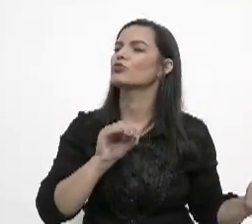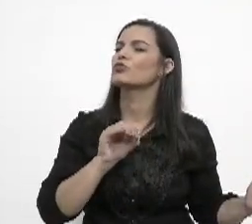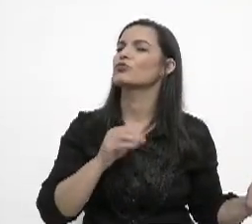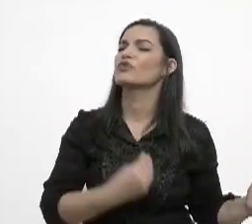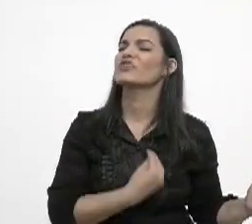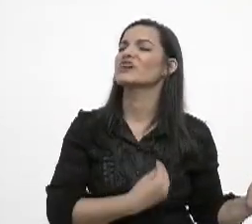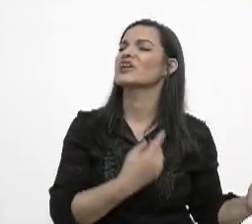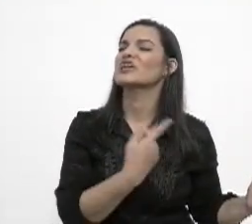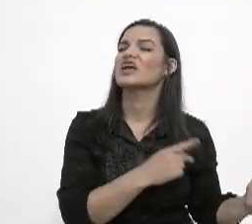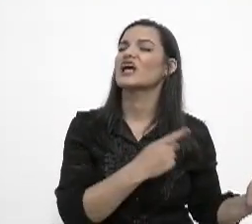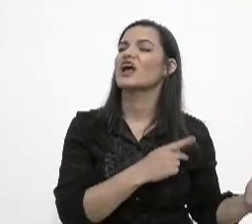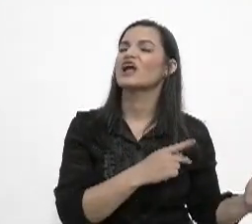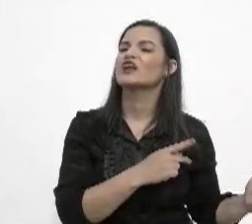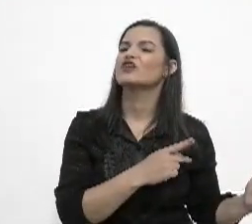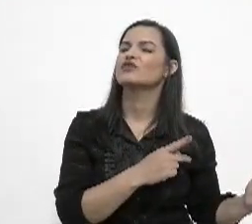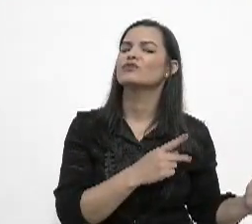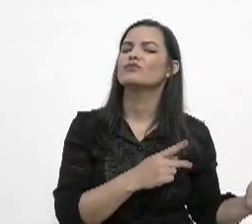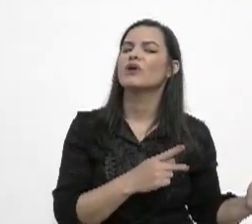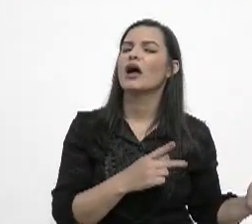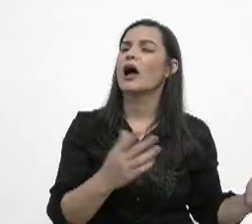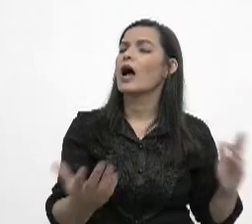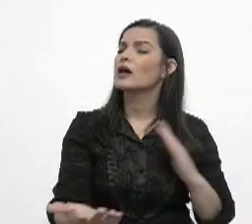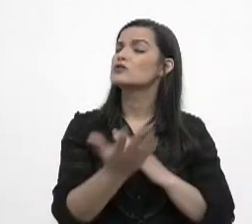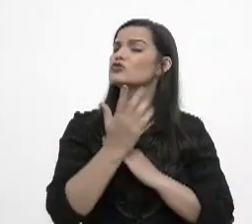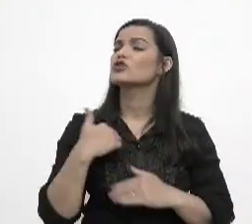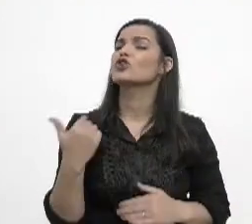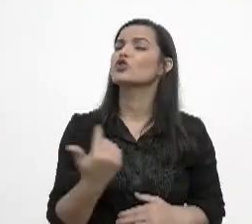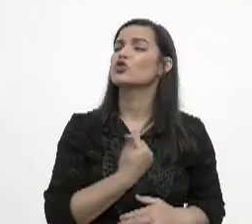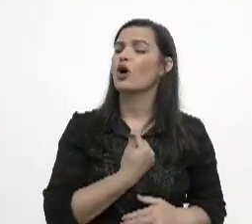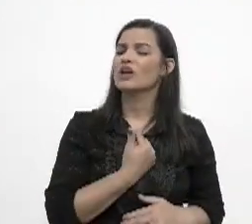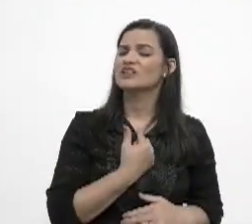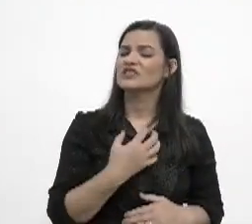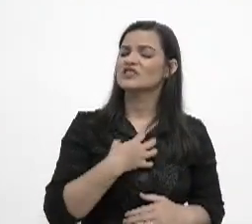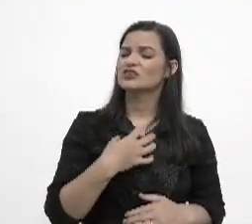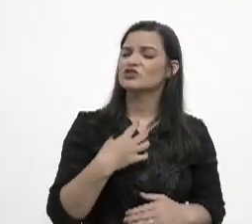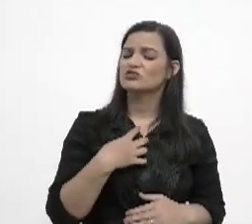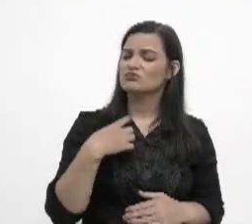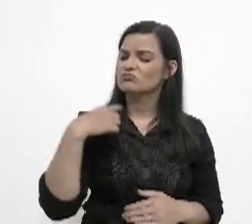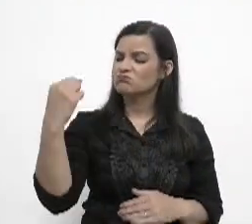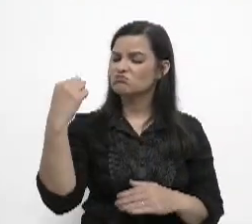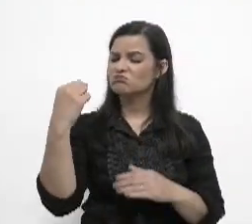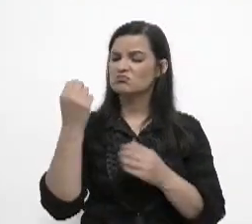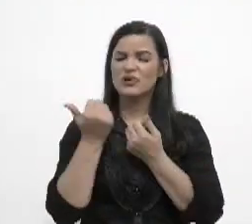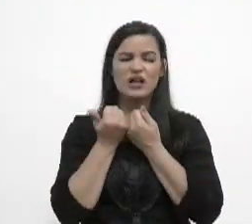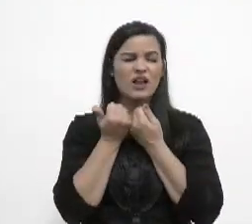복음화하는 일꾼 되게 해 주옵소서. Faça com que nós sejamos escolhidos para levar o teu evangelho a essa nação.